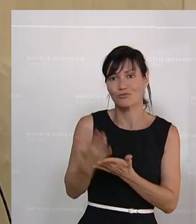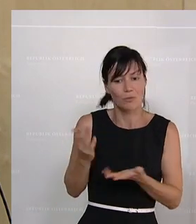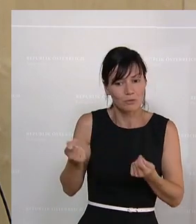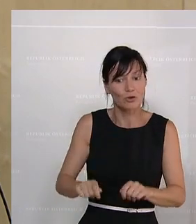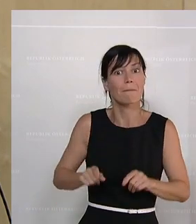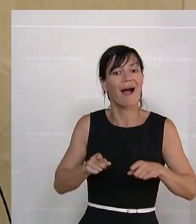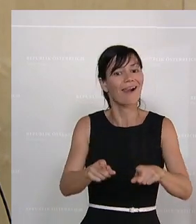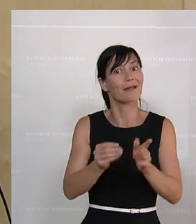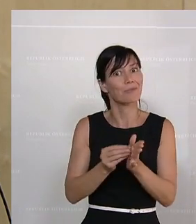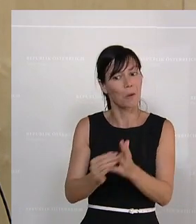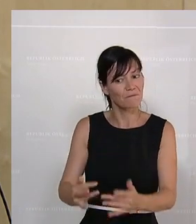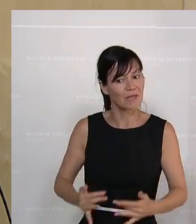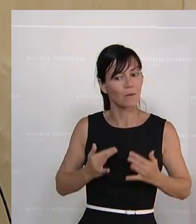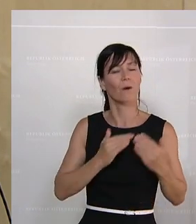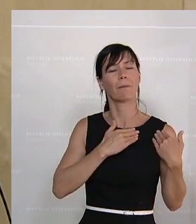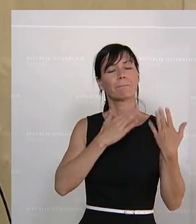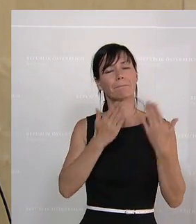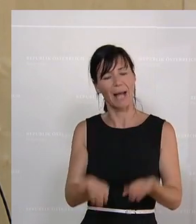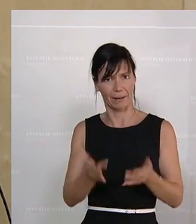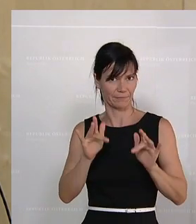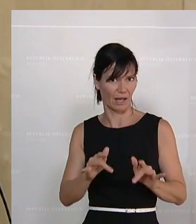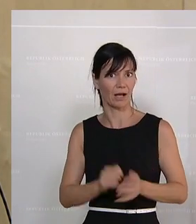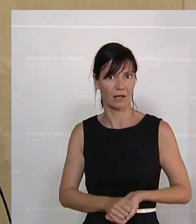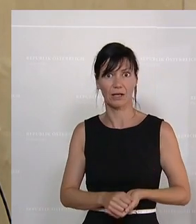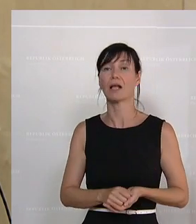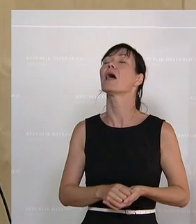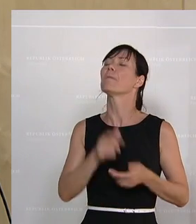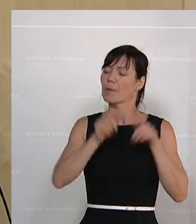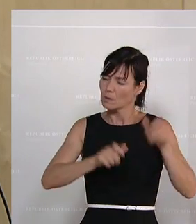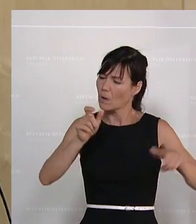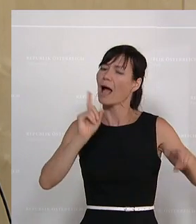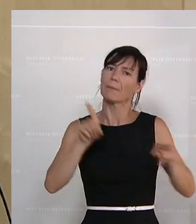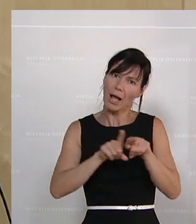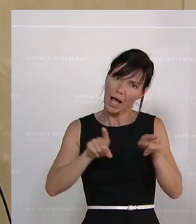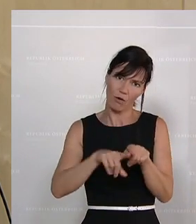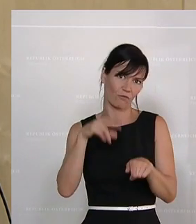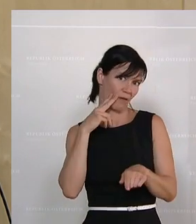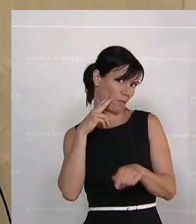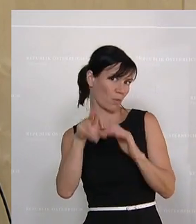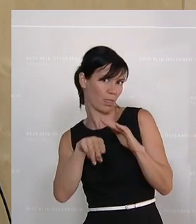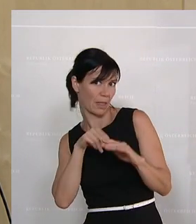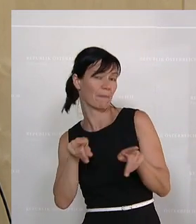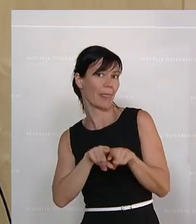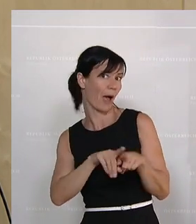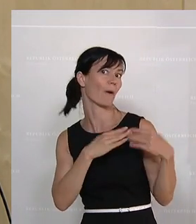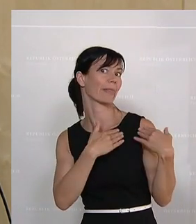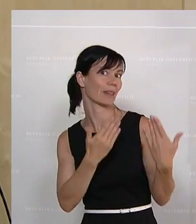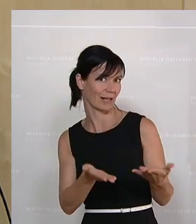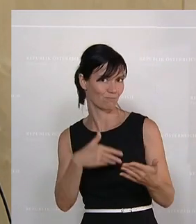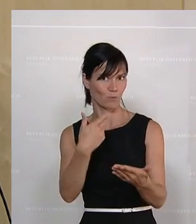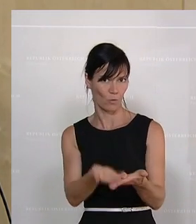beschlossen worden sind und entlasten die menschen und auch die betriebe in diesem land spürbar und auch nachhaltig aber die